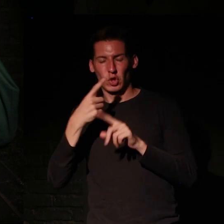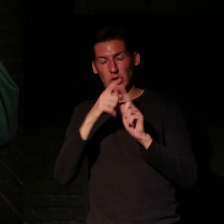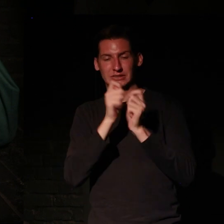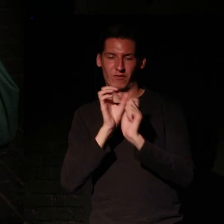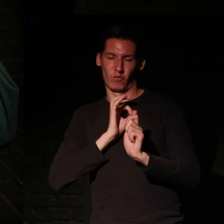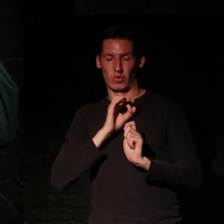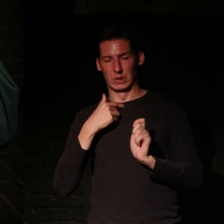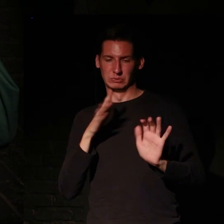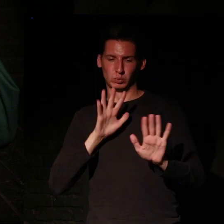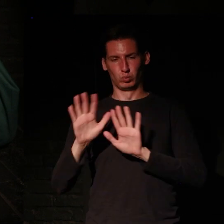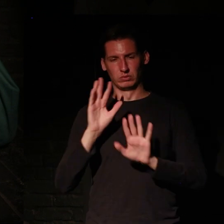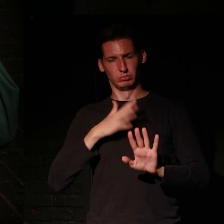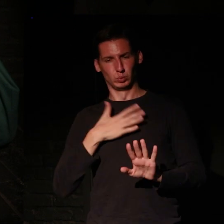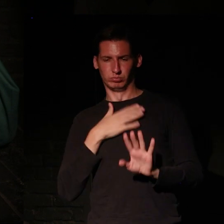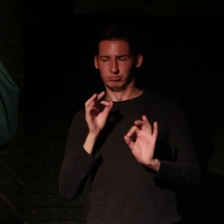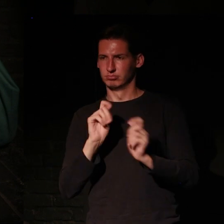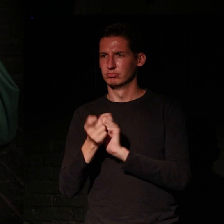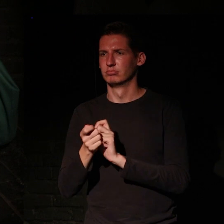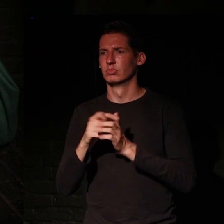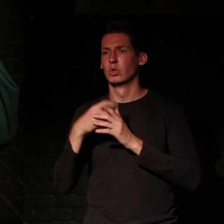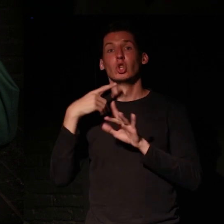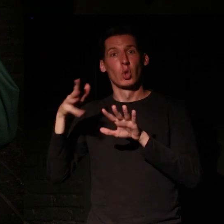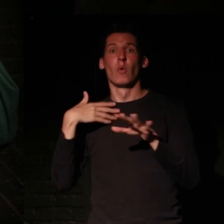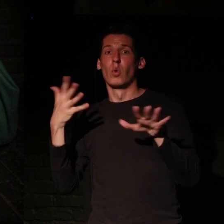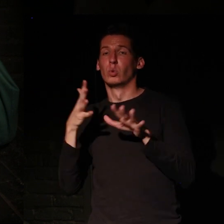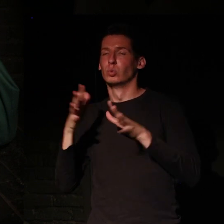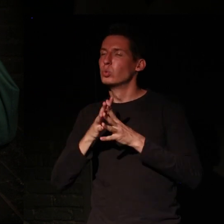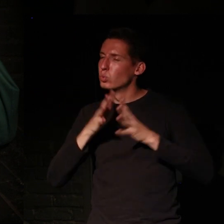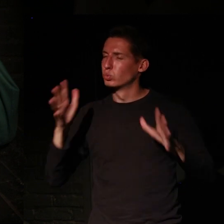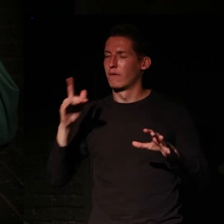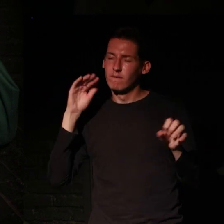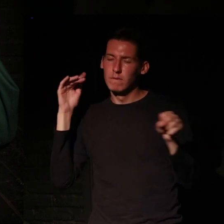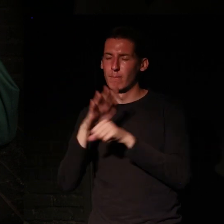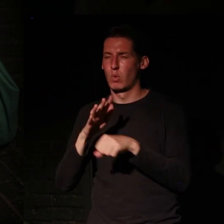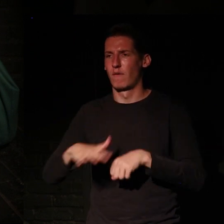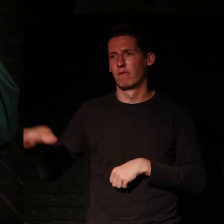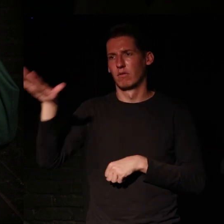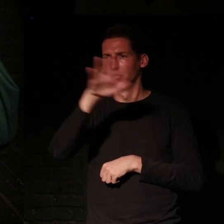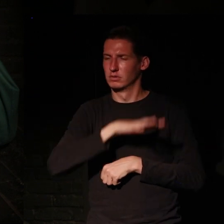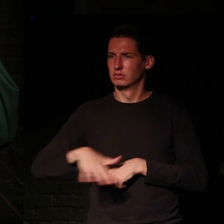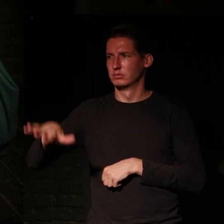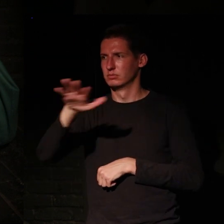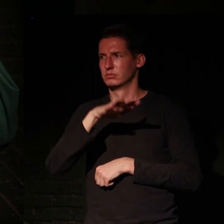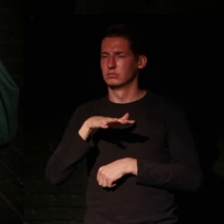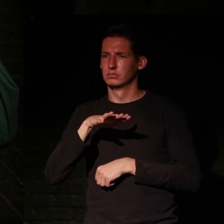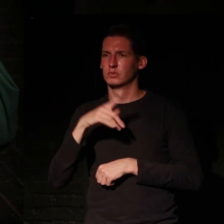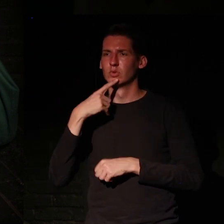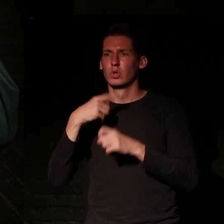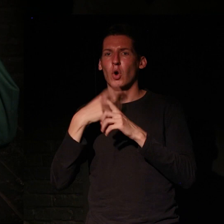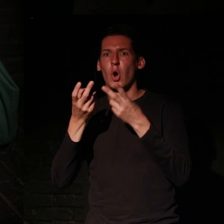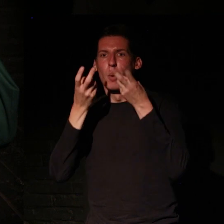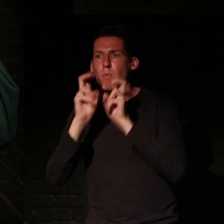wtedy chrześcijańskie wywierały ogromny wpływ na samo